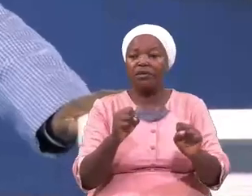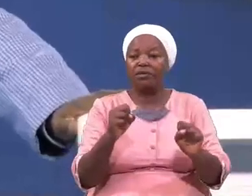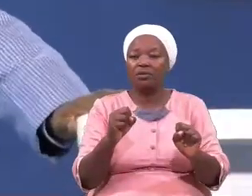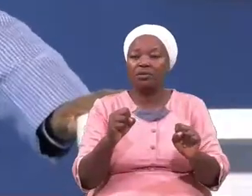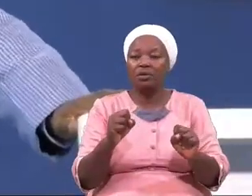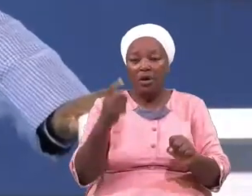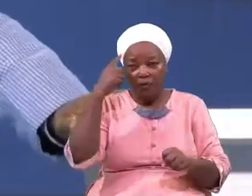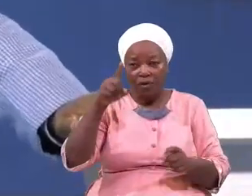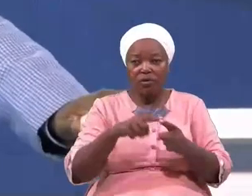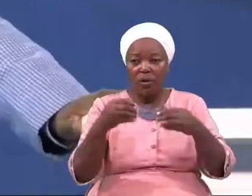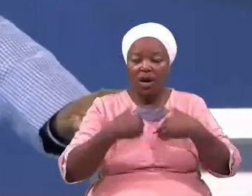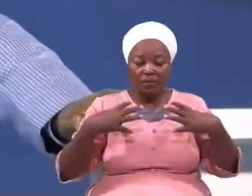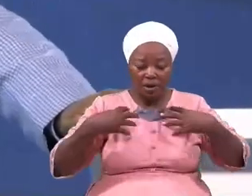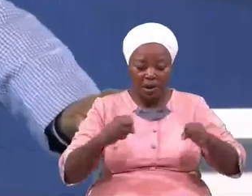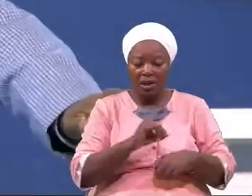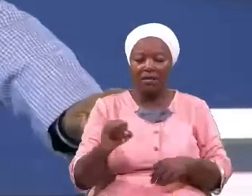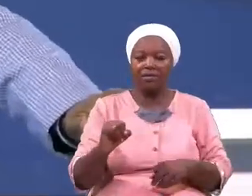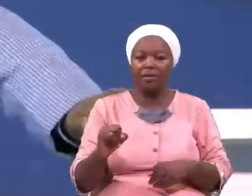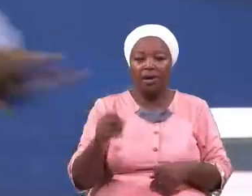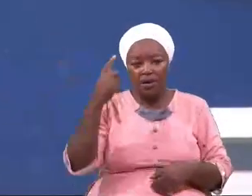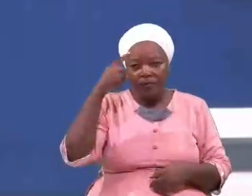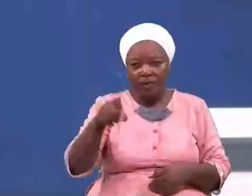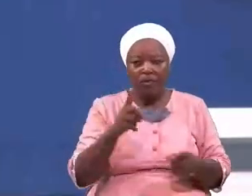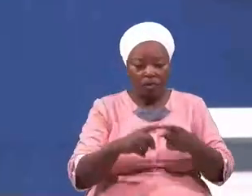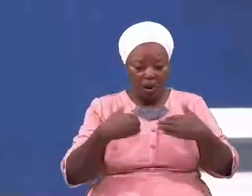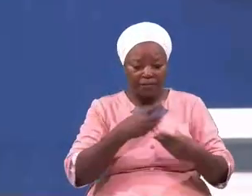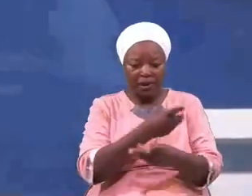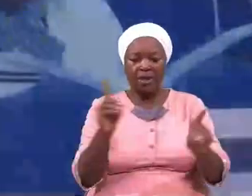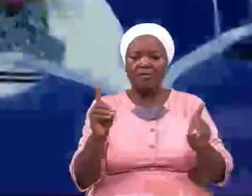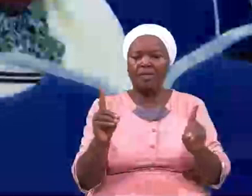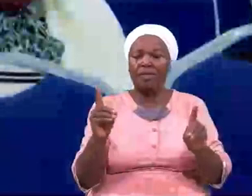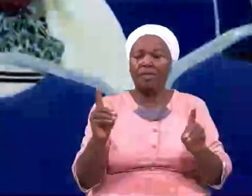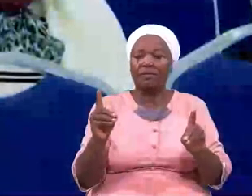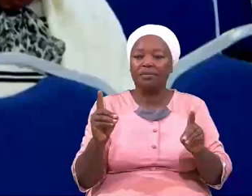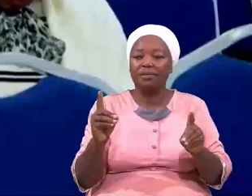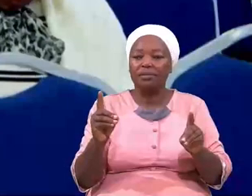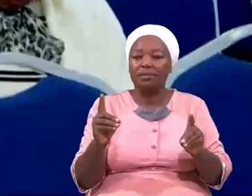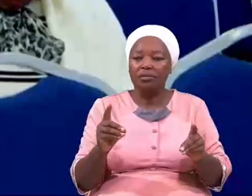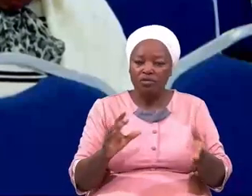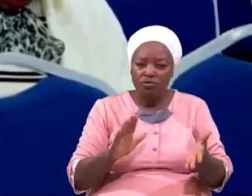sauvés, pour que vous soyez guéris, pour que vous soyez délivrés.